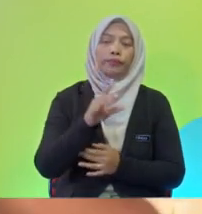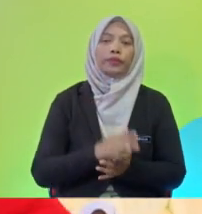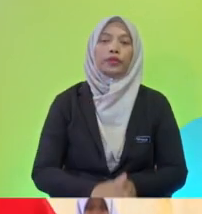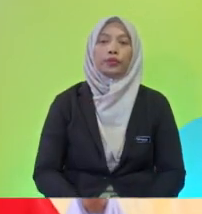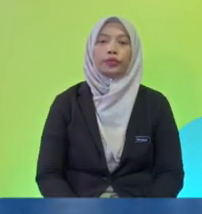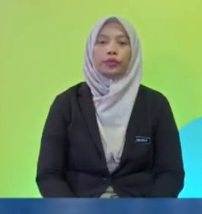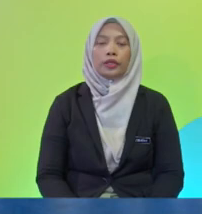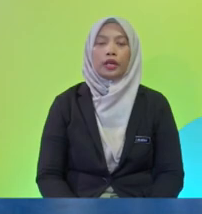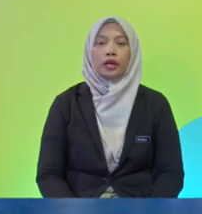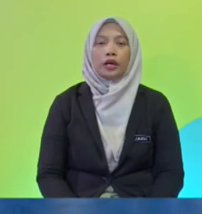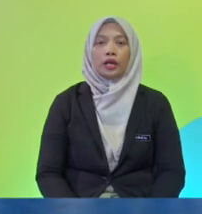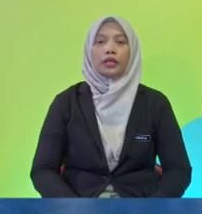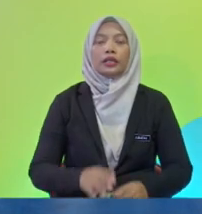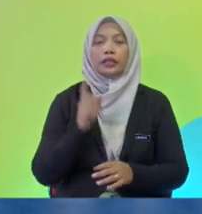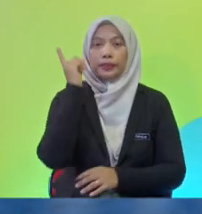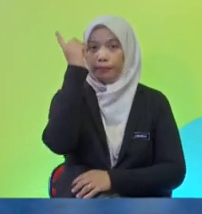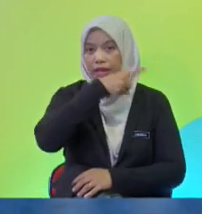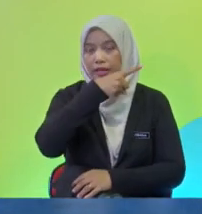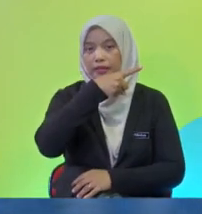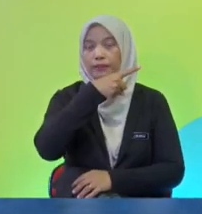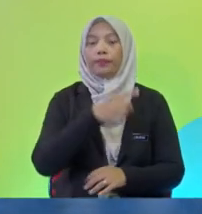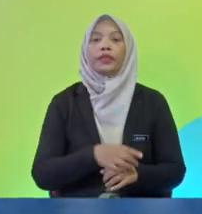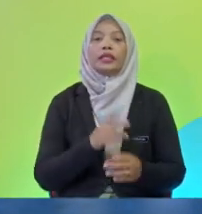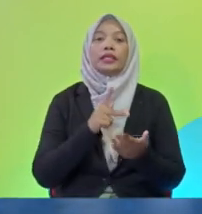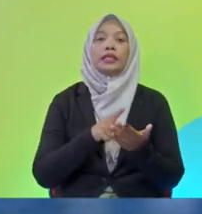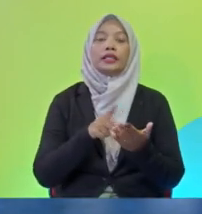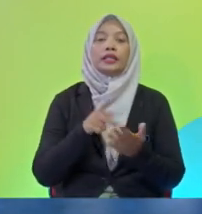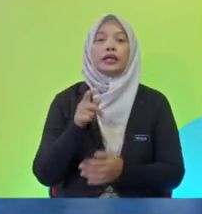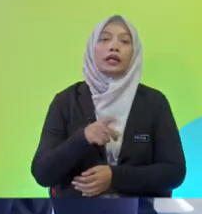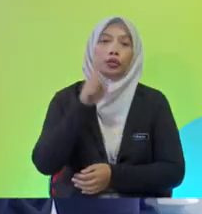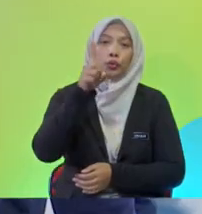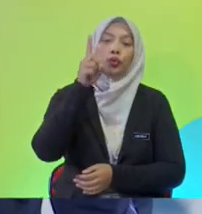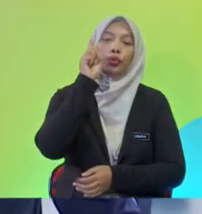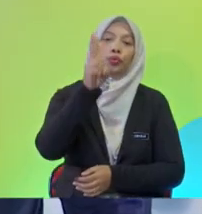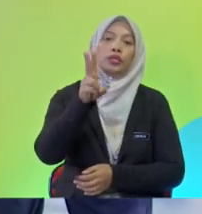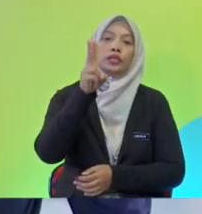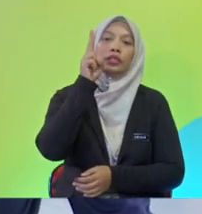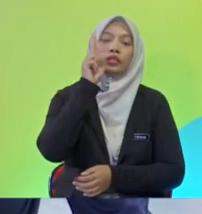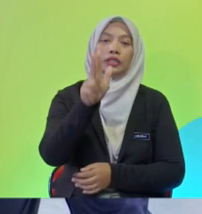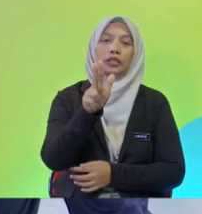1 2 3 4 5 6 7 8. Okey, turun. Kita tolak ke depan pula, ya. Ke depan, cikgu. Okey, ke depan.